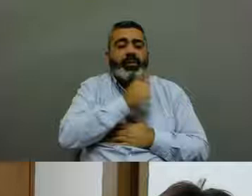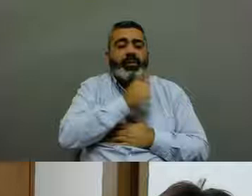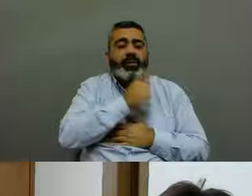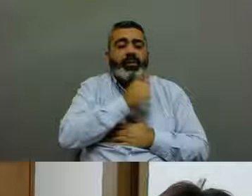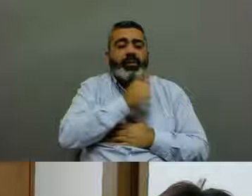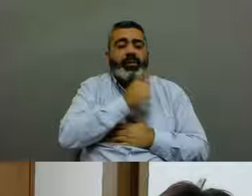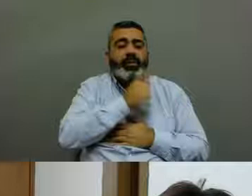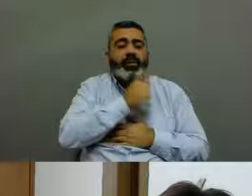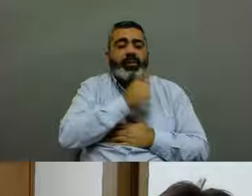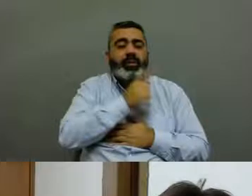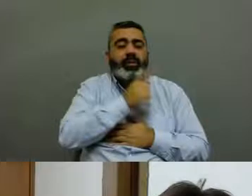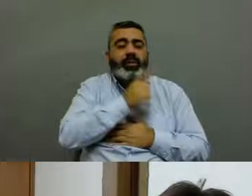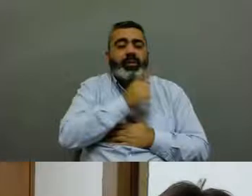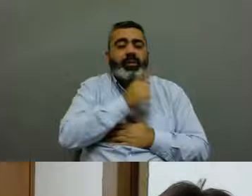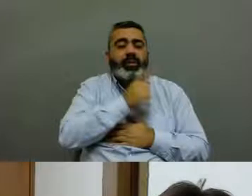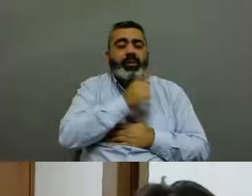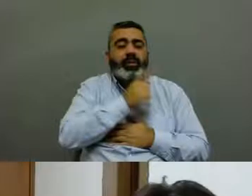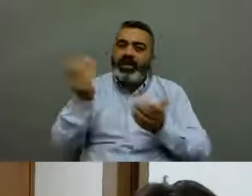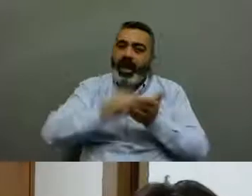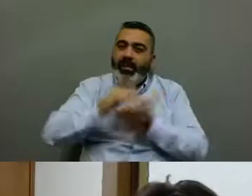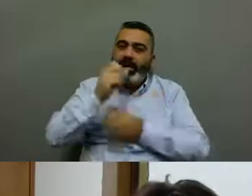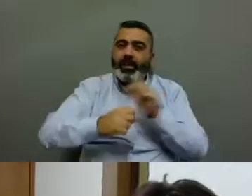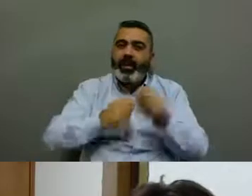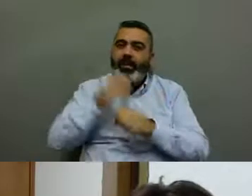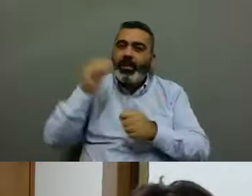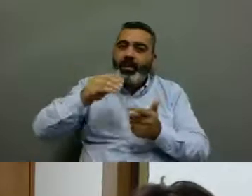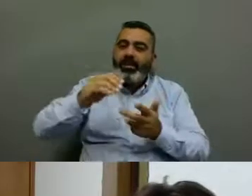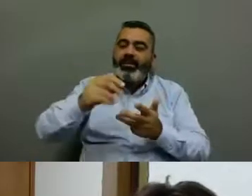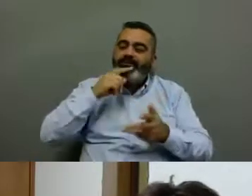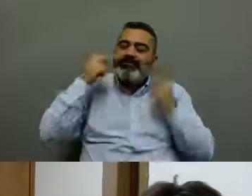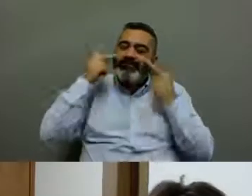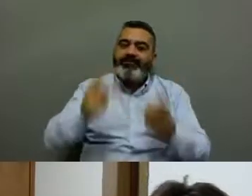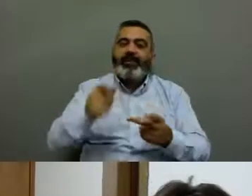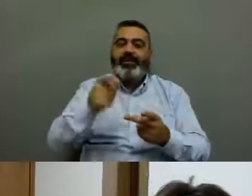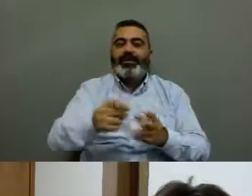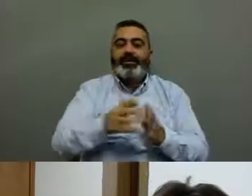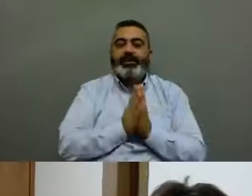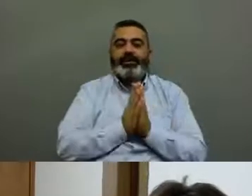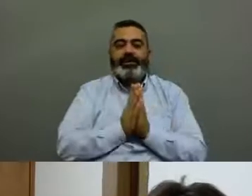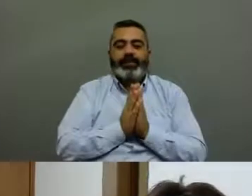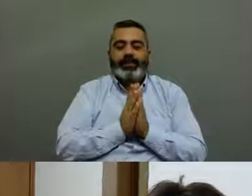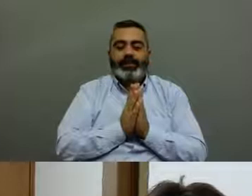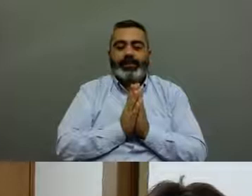γίνεται κάθε χρόνο μέσα από αυτό το φεστιβάλ. Και